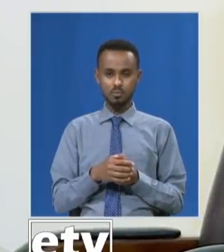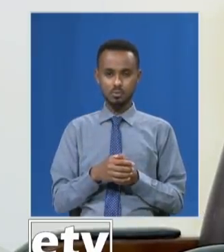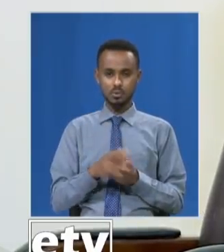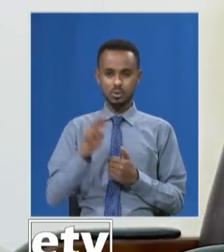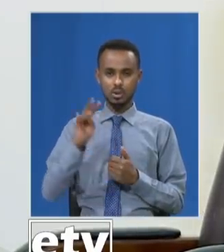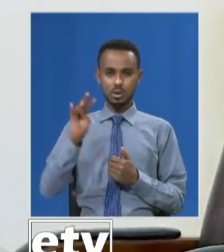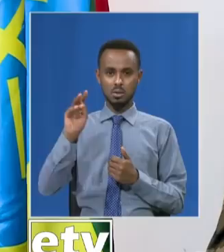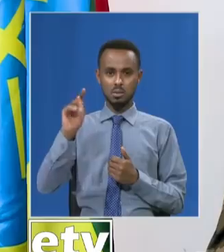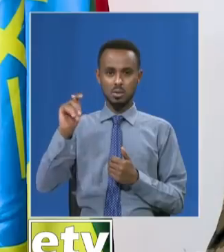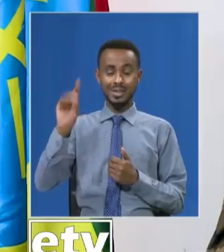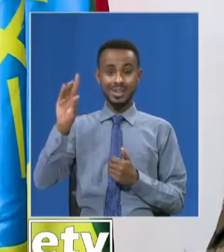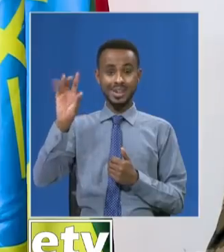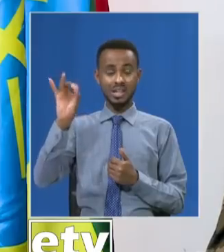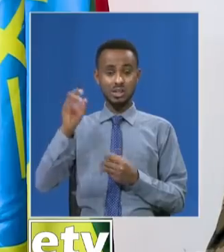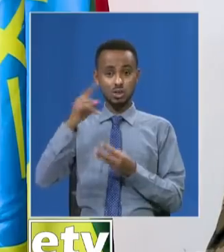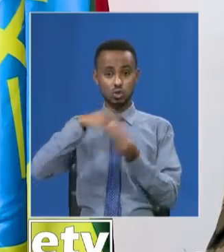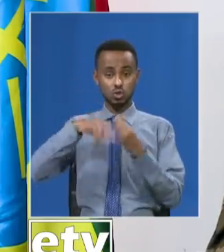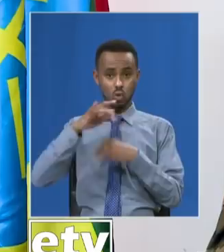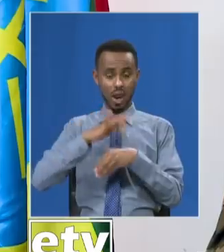በመተከል ዞን ላይ